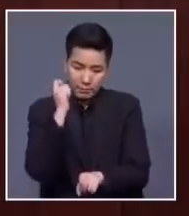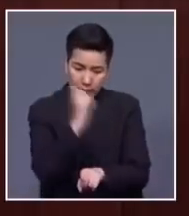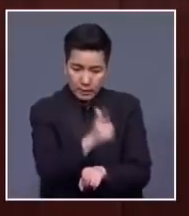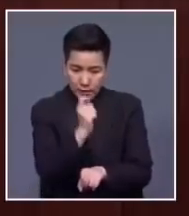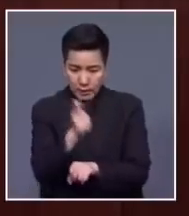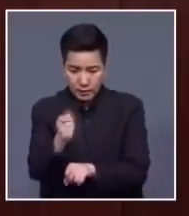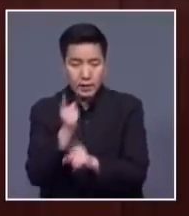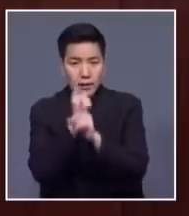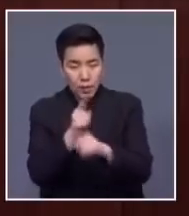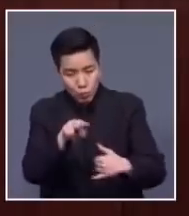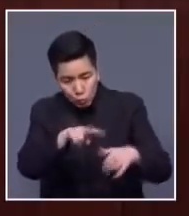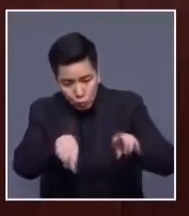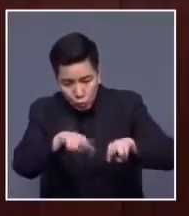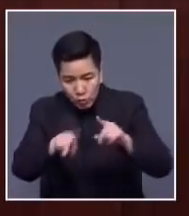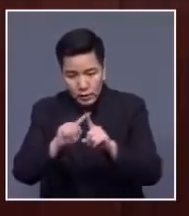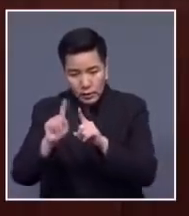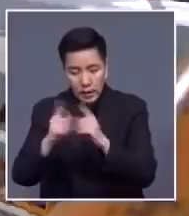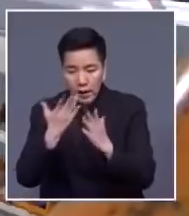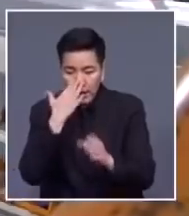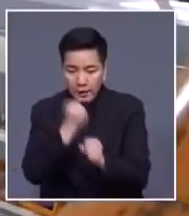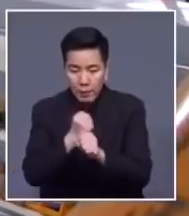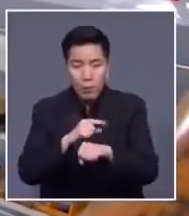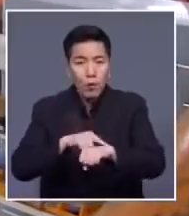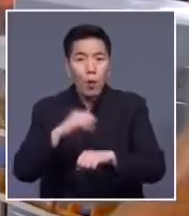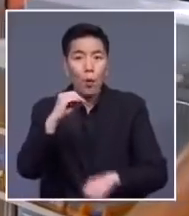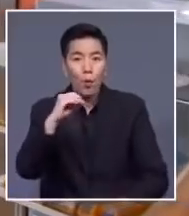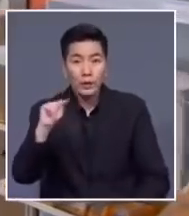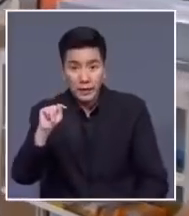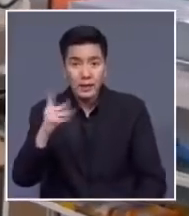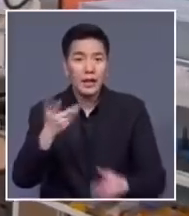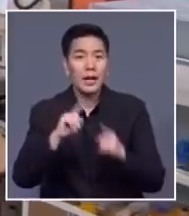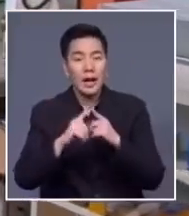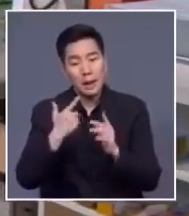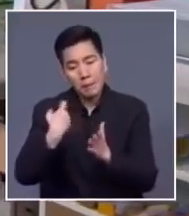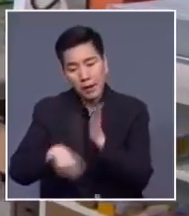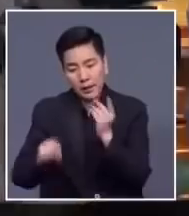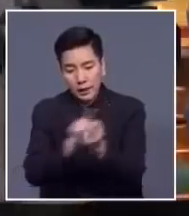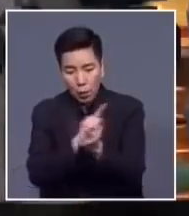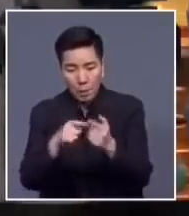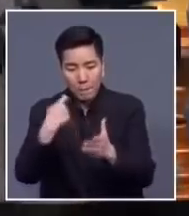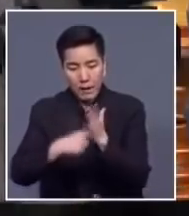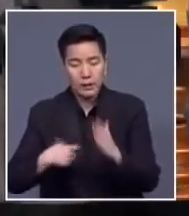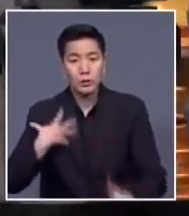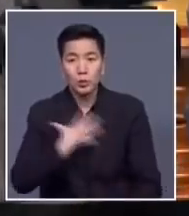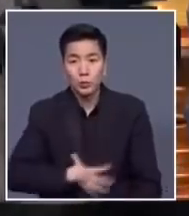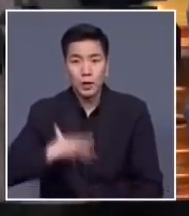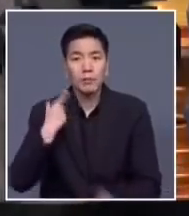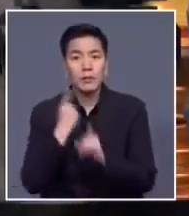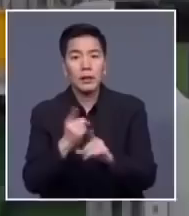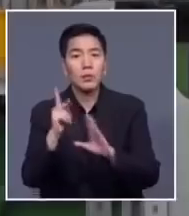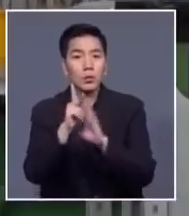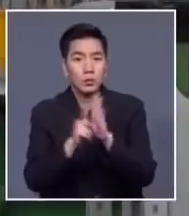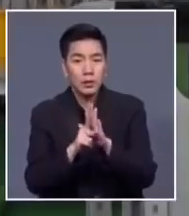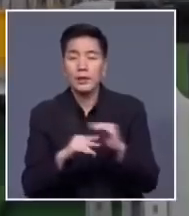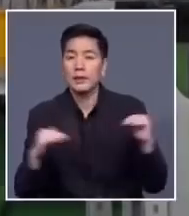คือการดูแลค่าทำงานล่วงเวลารวมทั้งการประกันสังคมประกันสุขภาพเนี่ยตามกฎหมายที่นี่เห